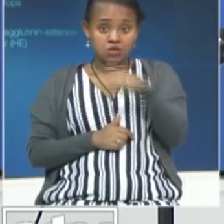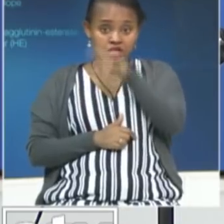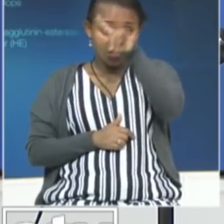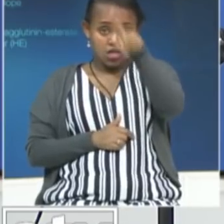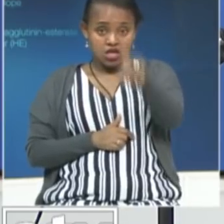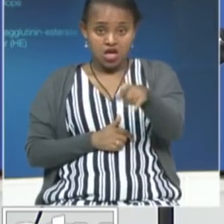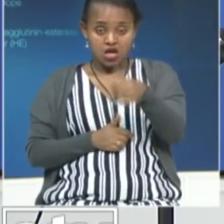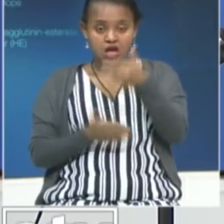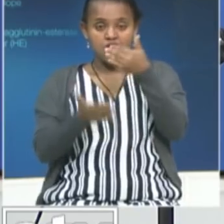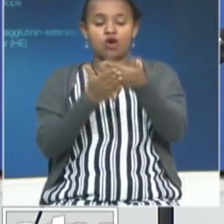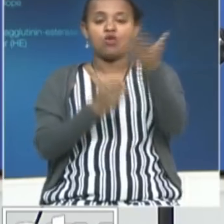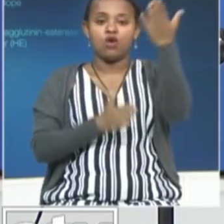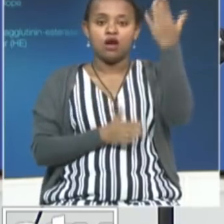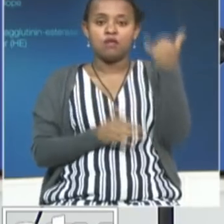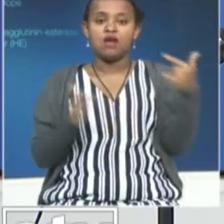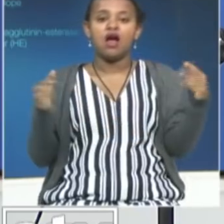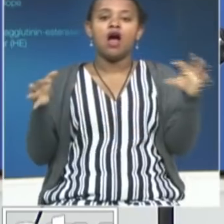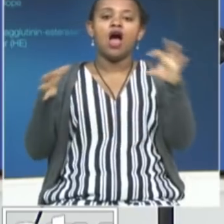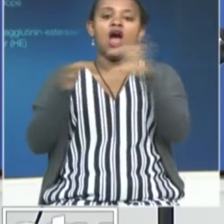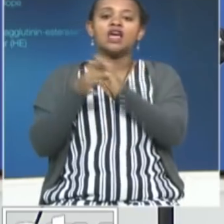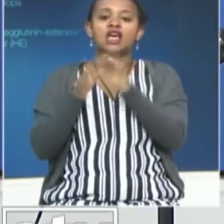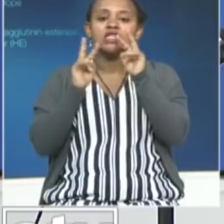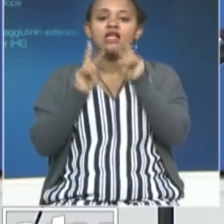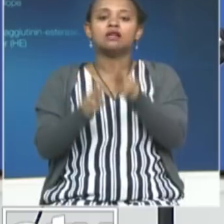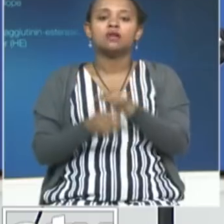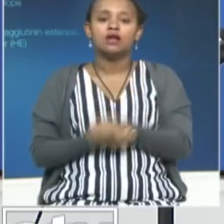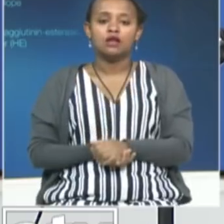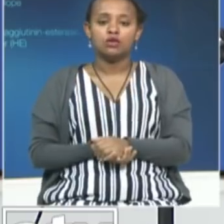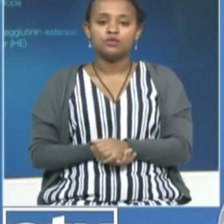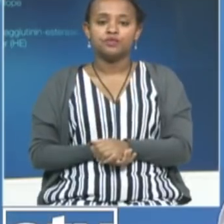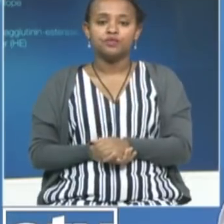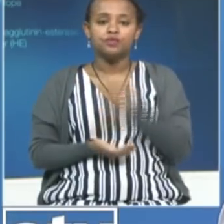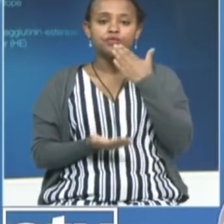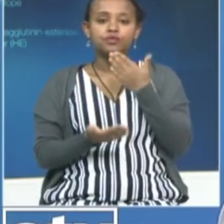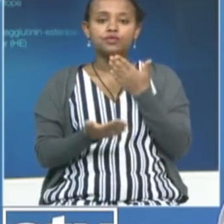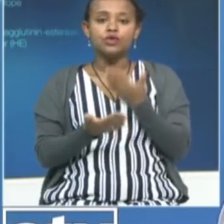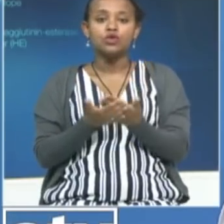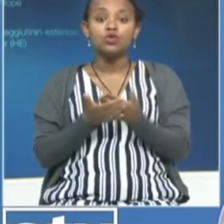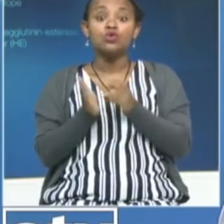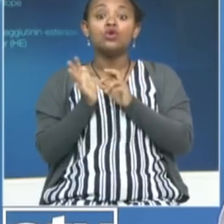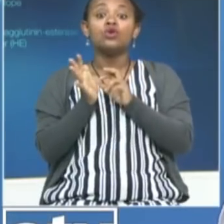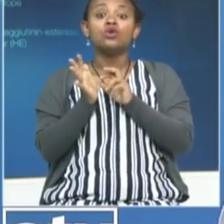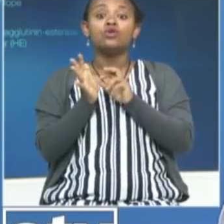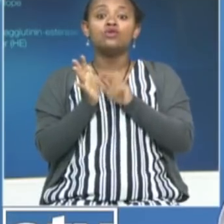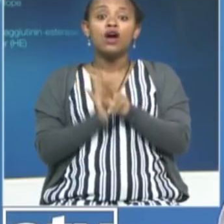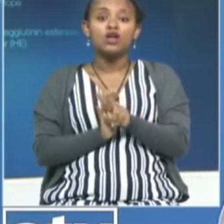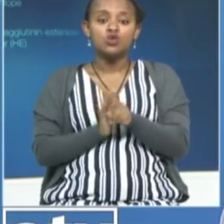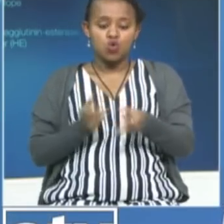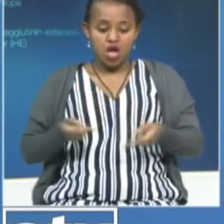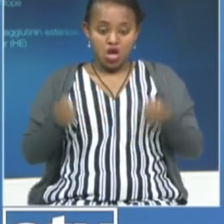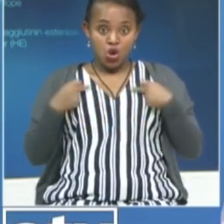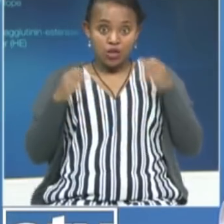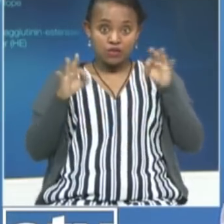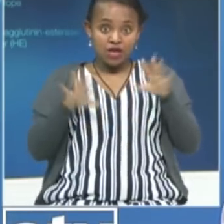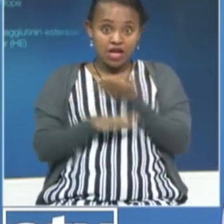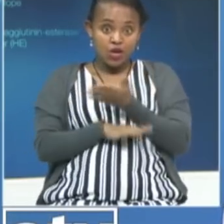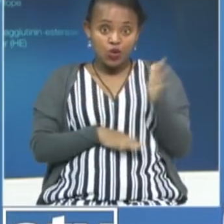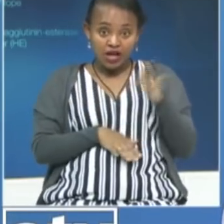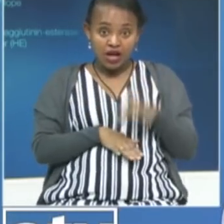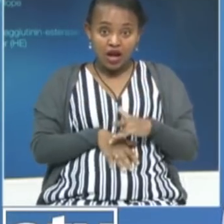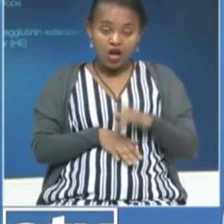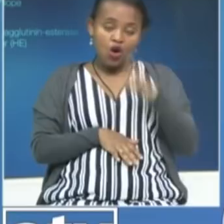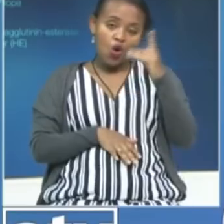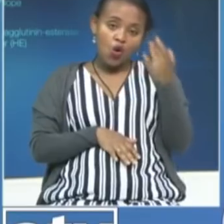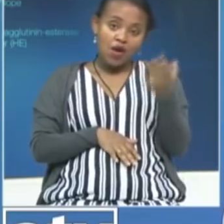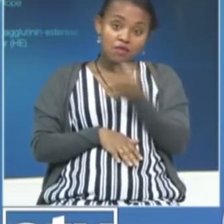ተመሳሳይ ጥያቄ ቀርቦልን ነበር። አያይዘን እንመልከተው። ጥሩ። እንግዲህ ቫይረሱ ህይወት በሌለ ነገር ላይ